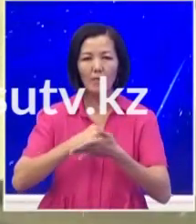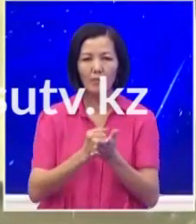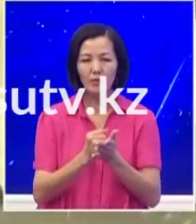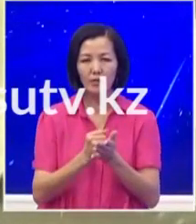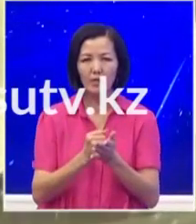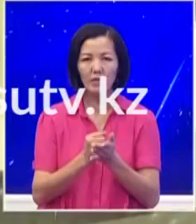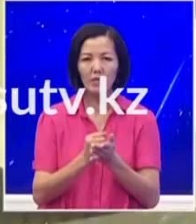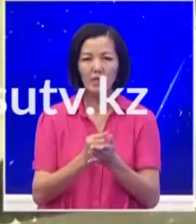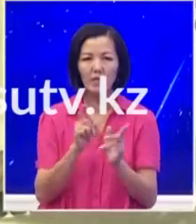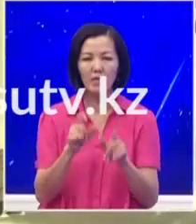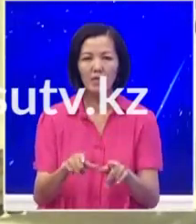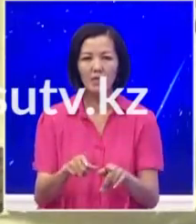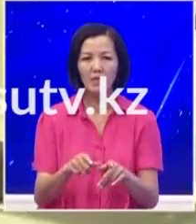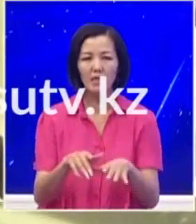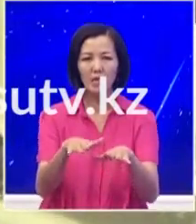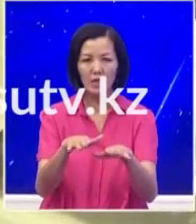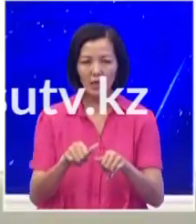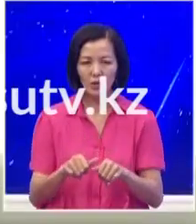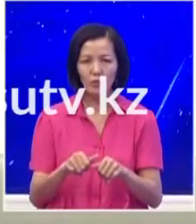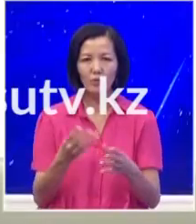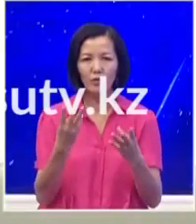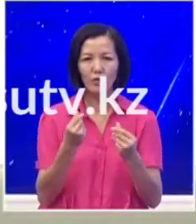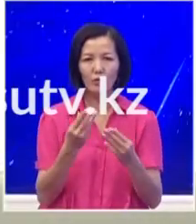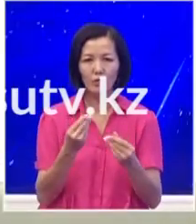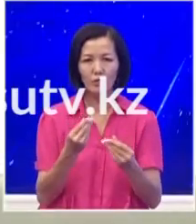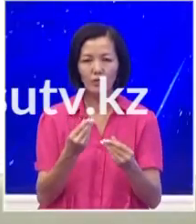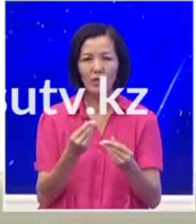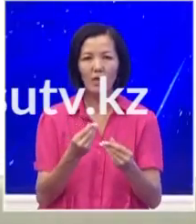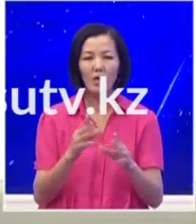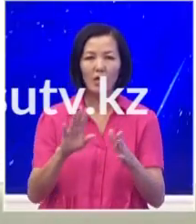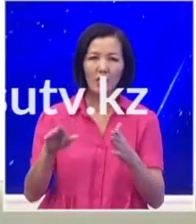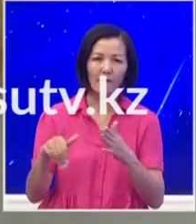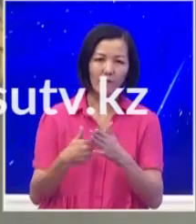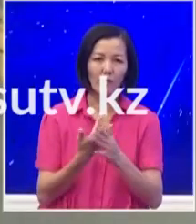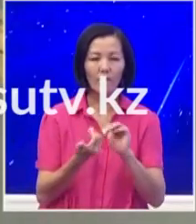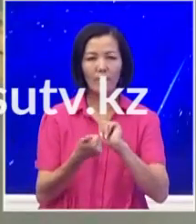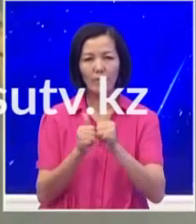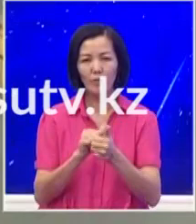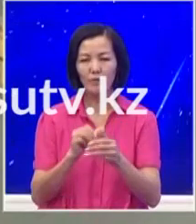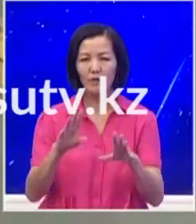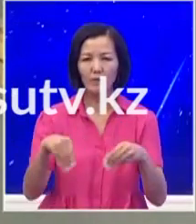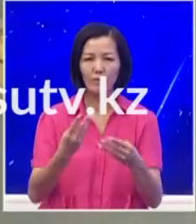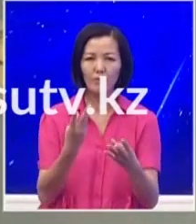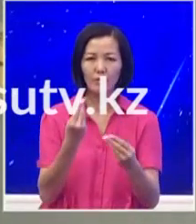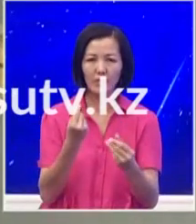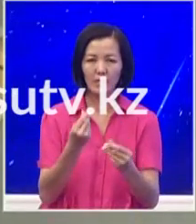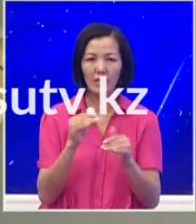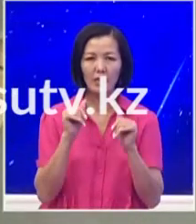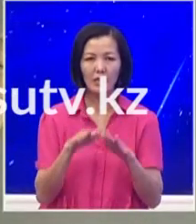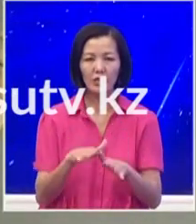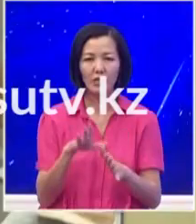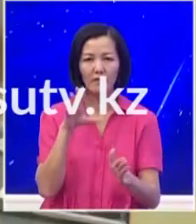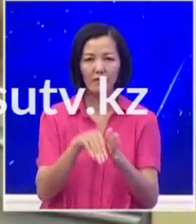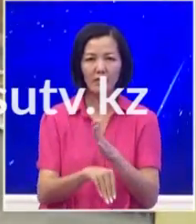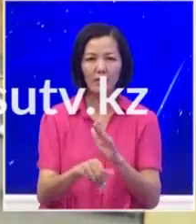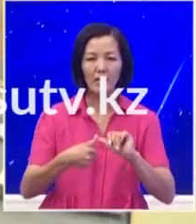их подлинности у гражданина изымут купюры, вышедшие из обращения, и выдадут взамен денежные средства нового образца. Решение о